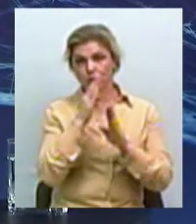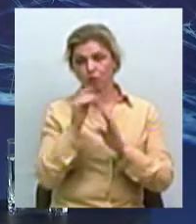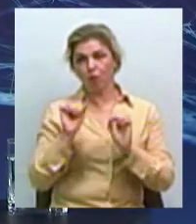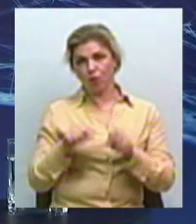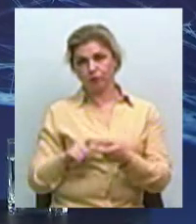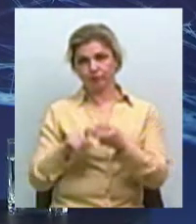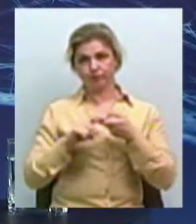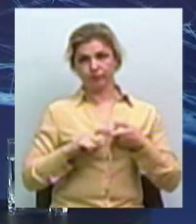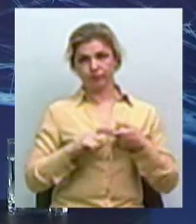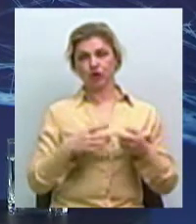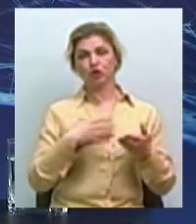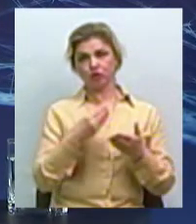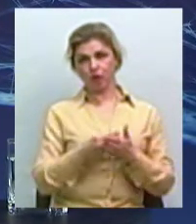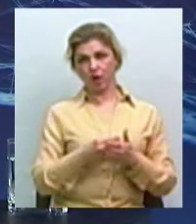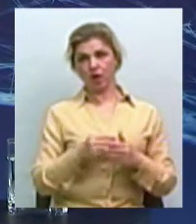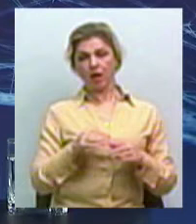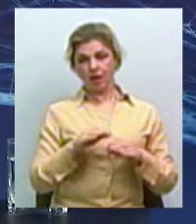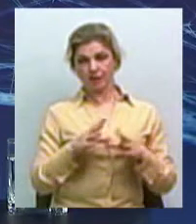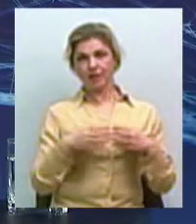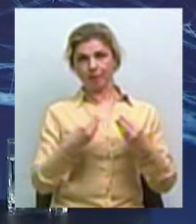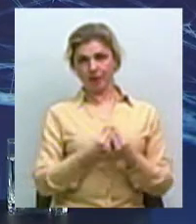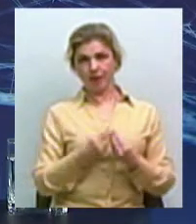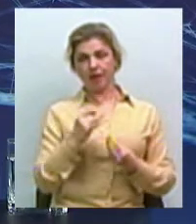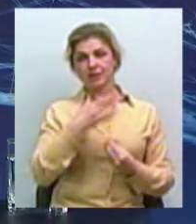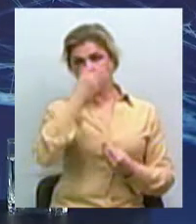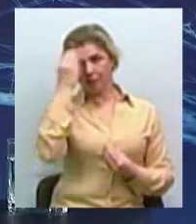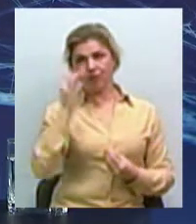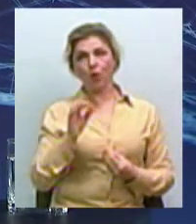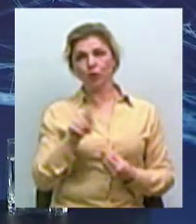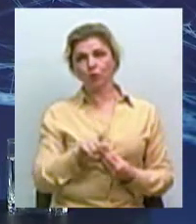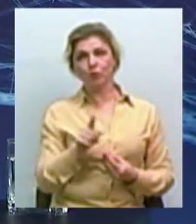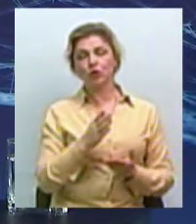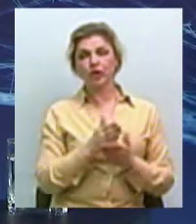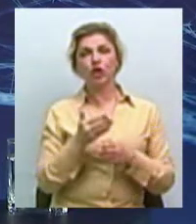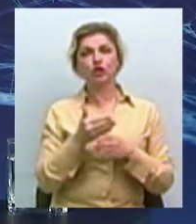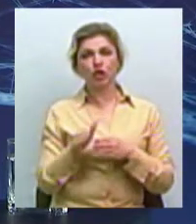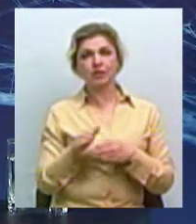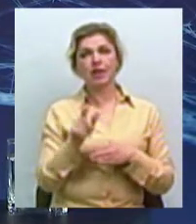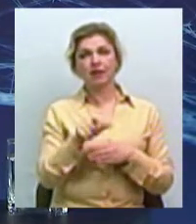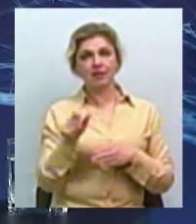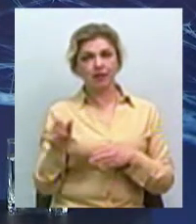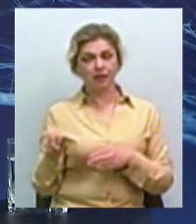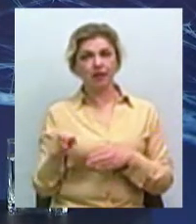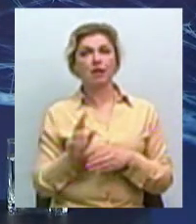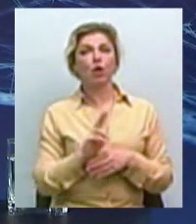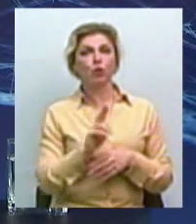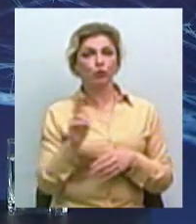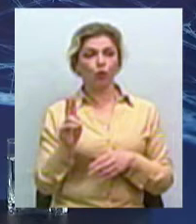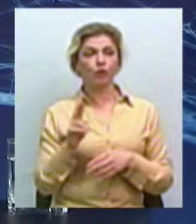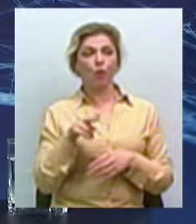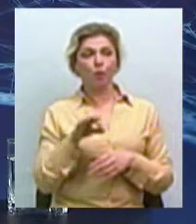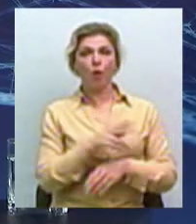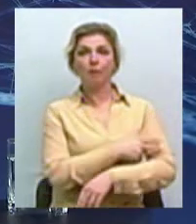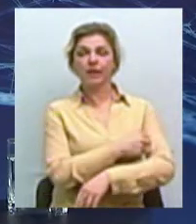можемо заразити своїх оточуючих. І ми забуваємо про те, що є частина населення, яким по